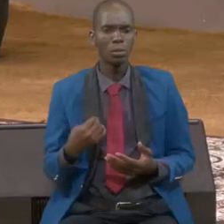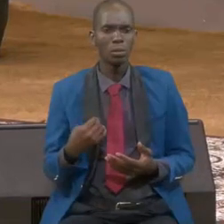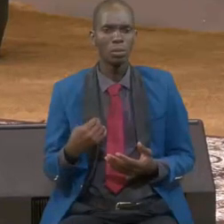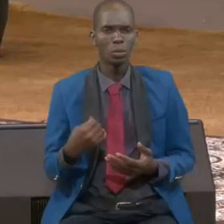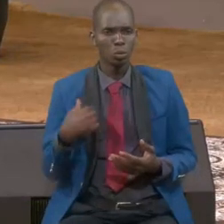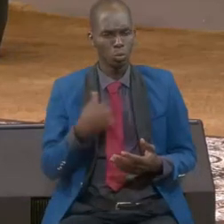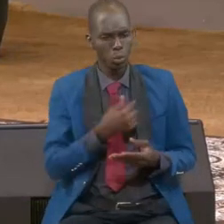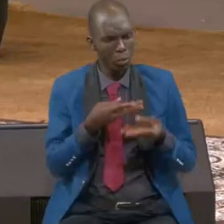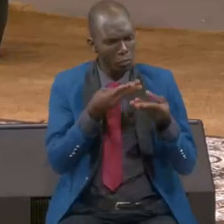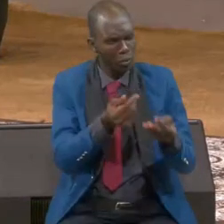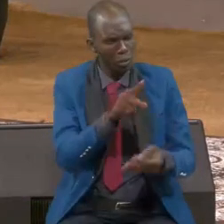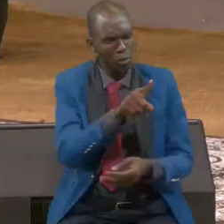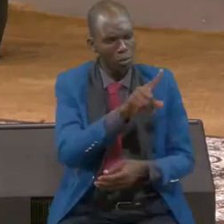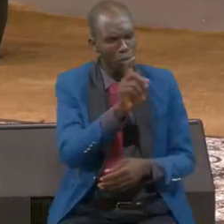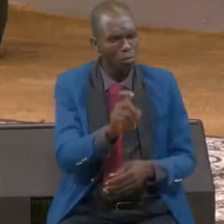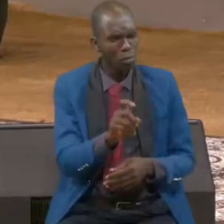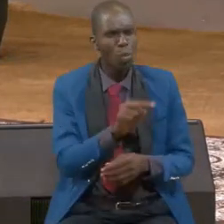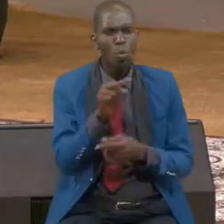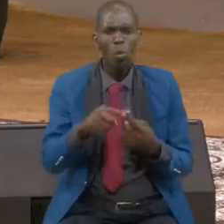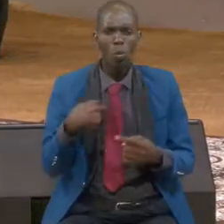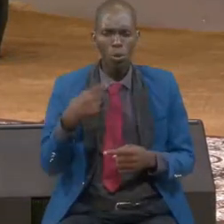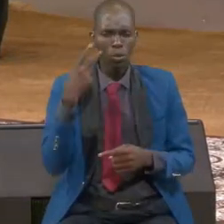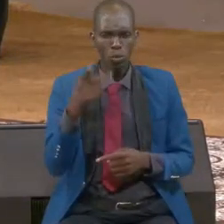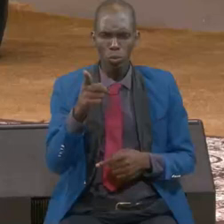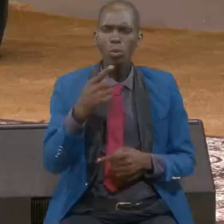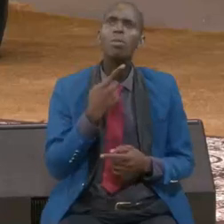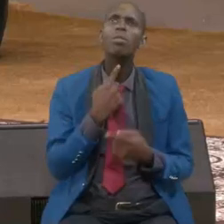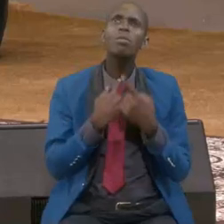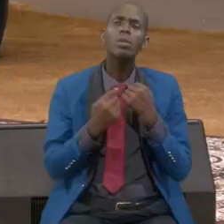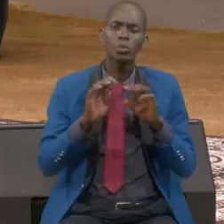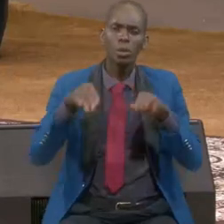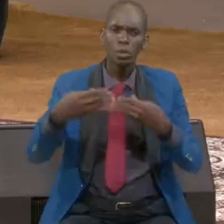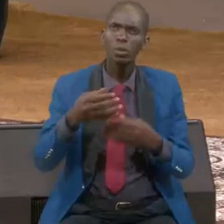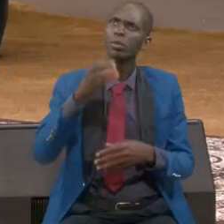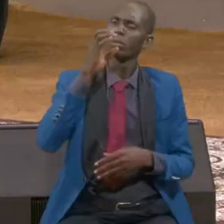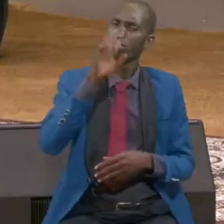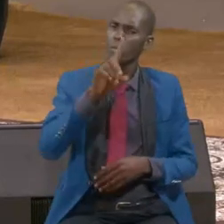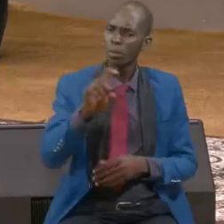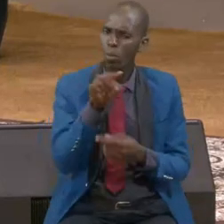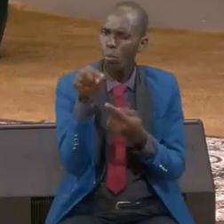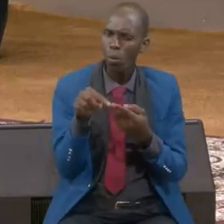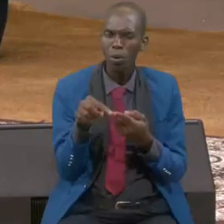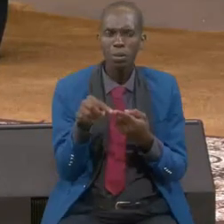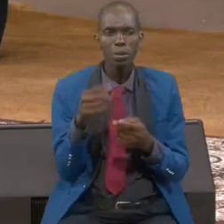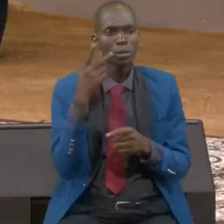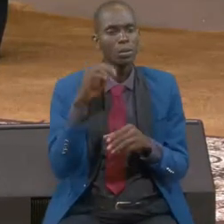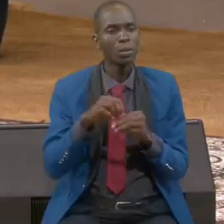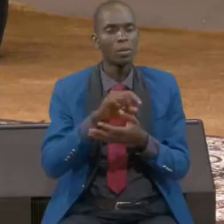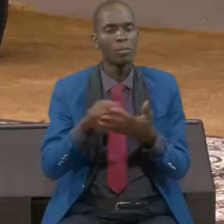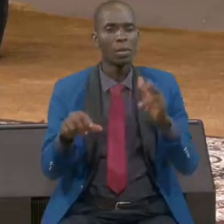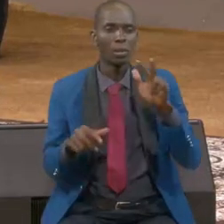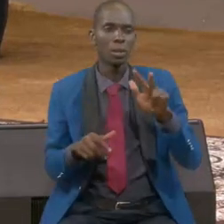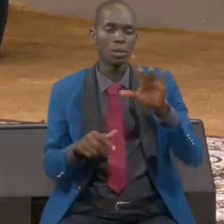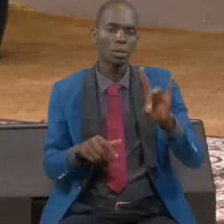manger ou avoir soif et t'avons-nous donné à boire? Le verset